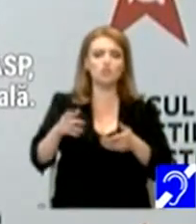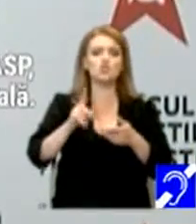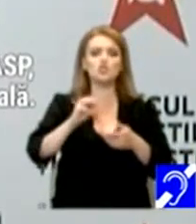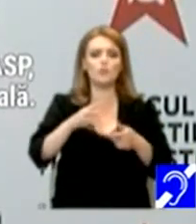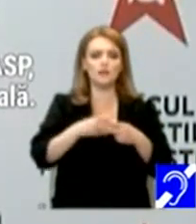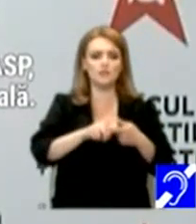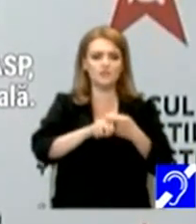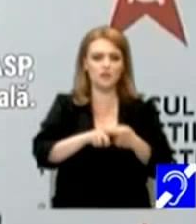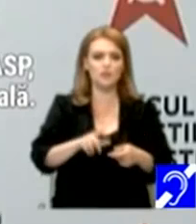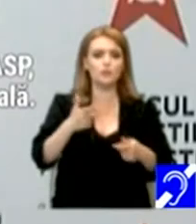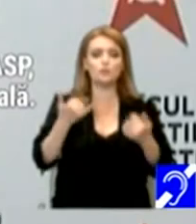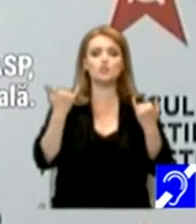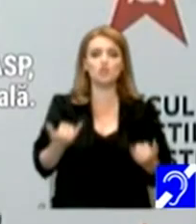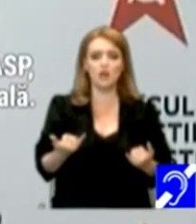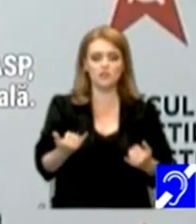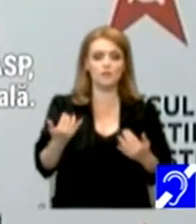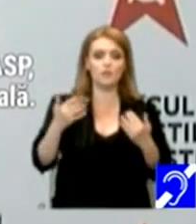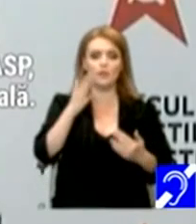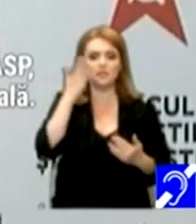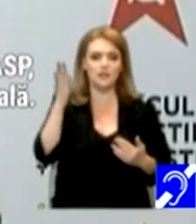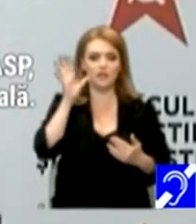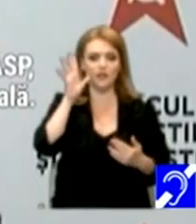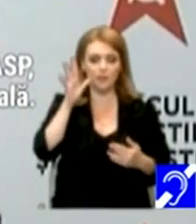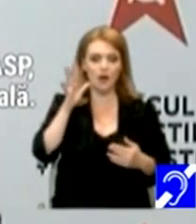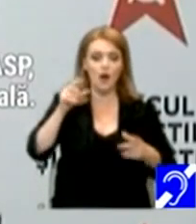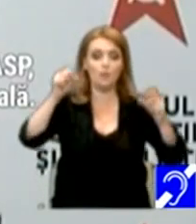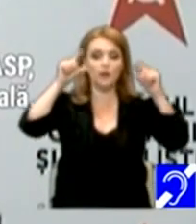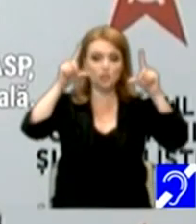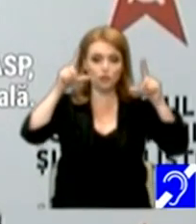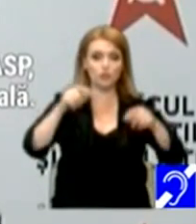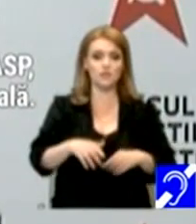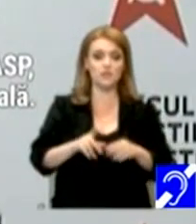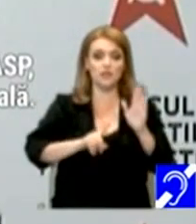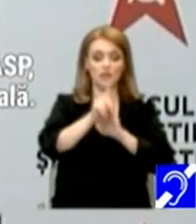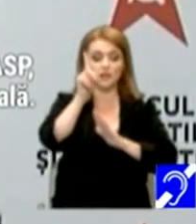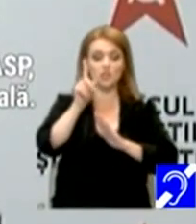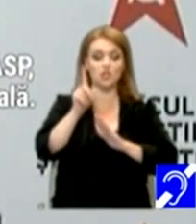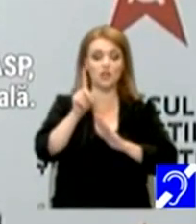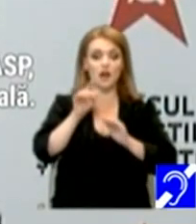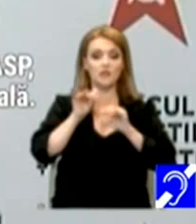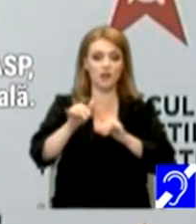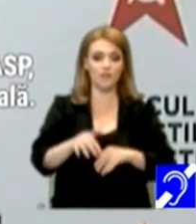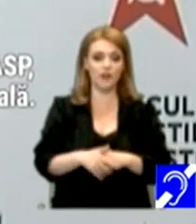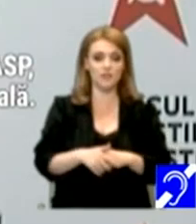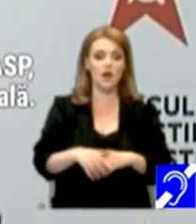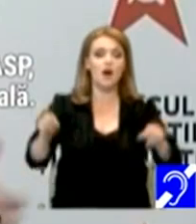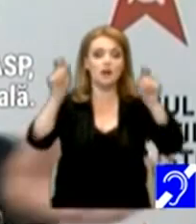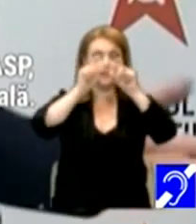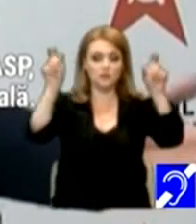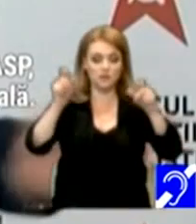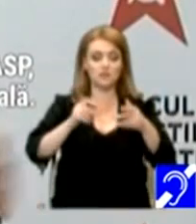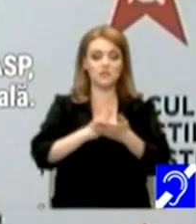и почему конкретно сейчас, в последнее время, проснулись и начали атаковать АСП, которая, в